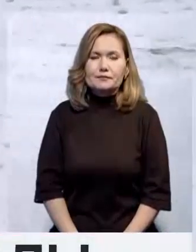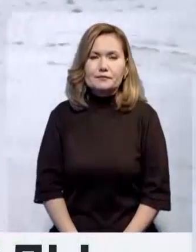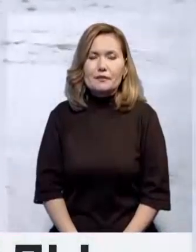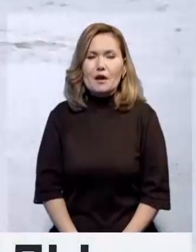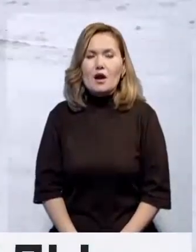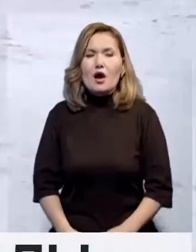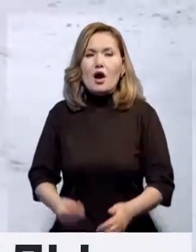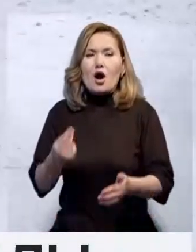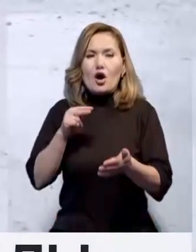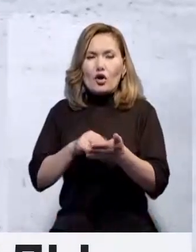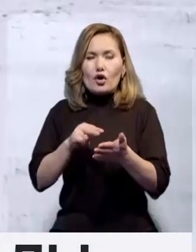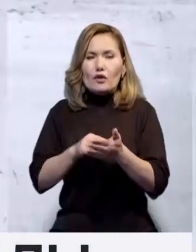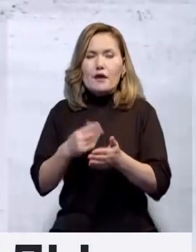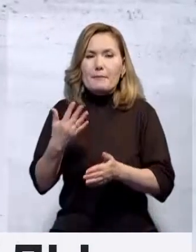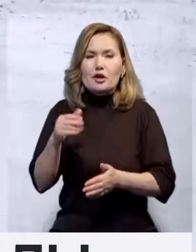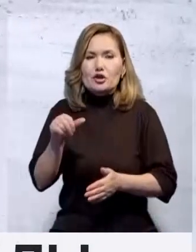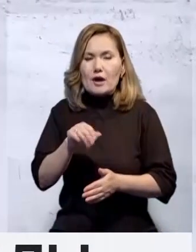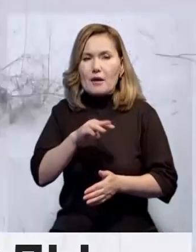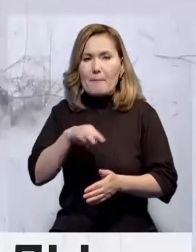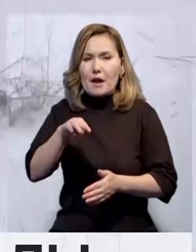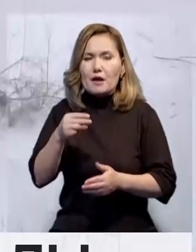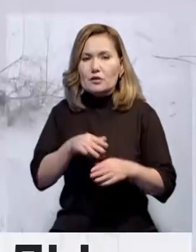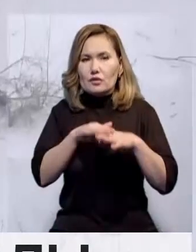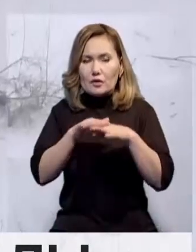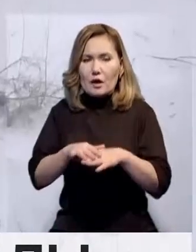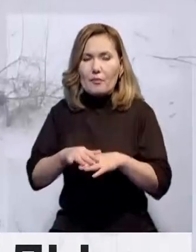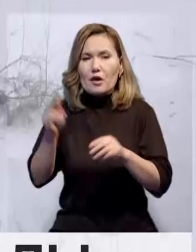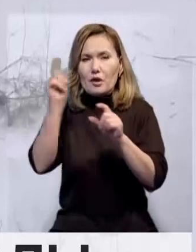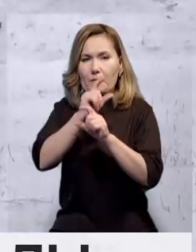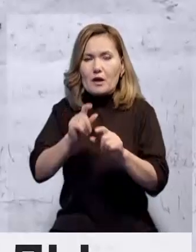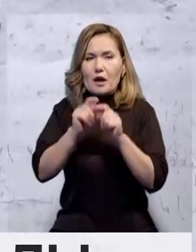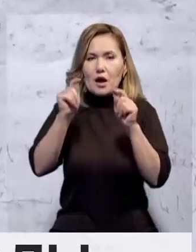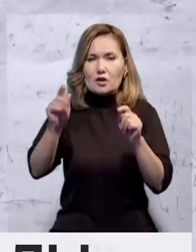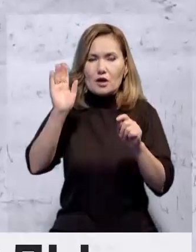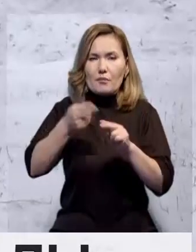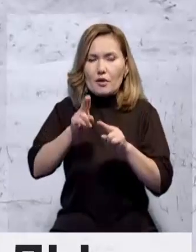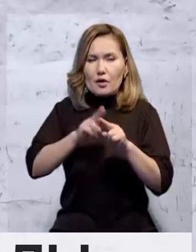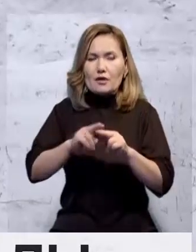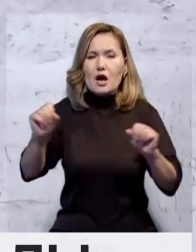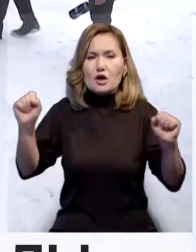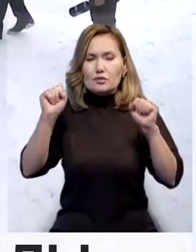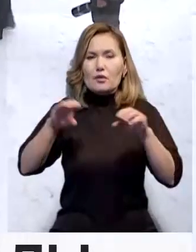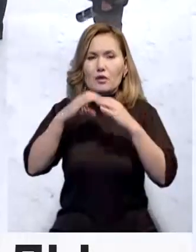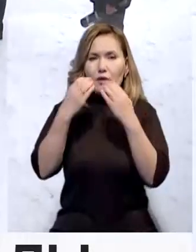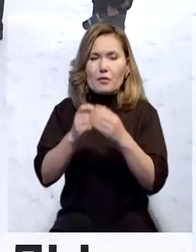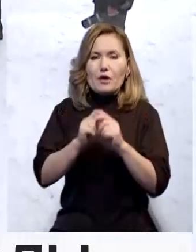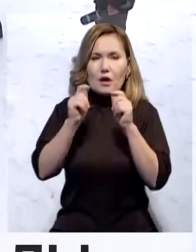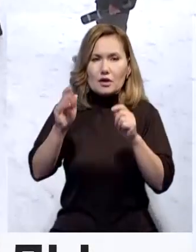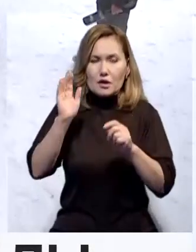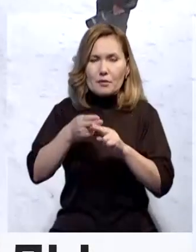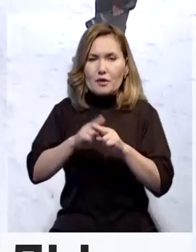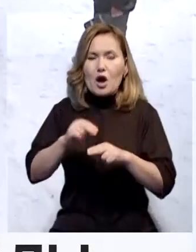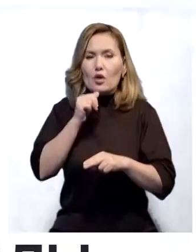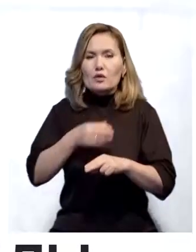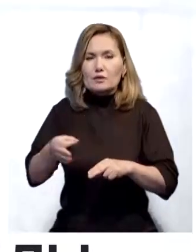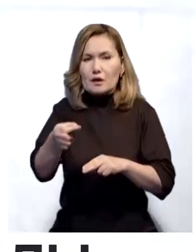Құны 5,5 миллиардқа тең мектеп бұрынғы стадионның аумағында салынады. Спорт нысаны 15 жыл бойы бос тұрып, мақсатты пайдаланбаған. Қостанай облысының әкімшілігі